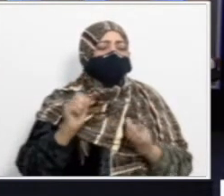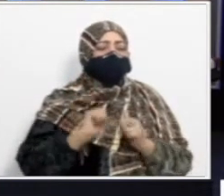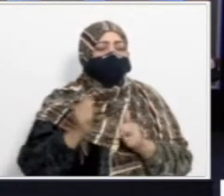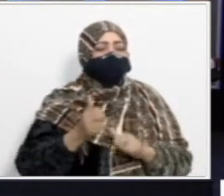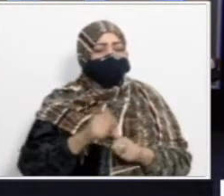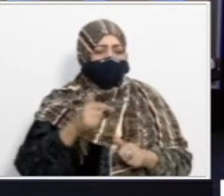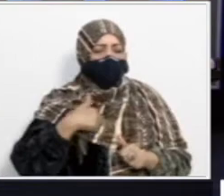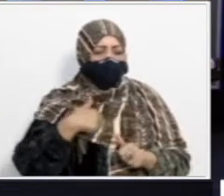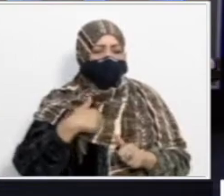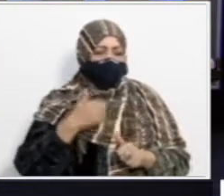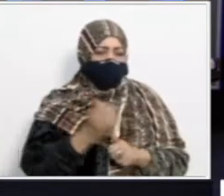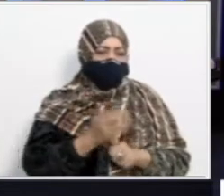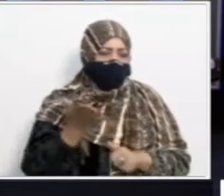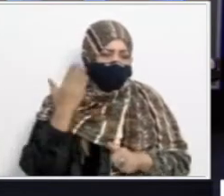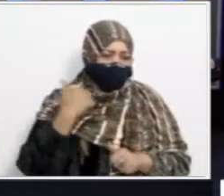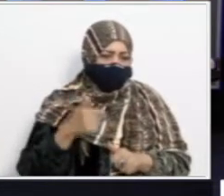بعدها